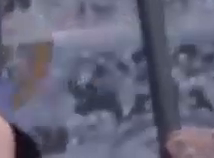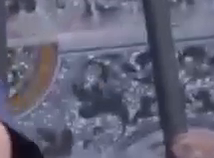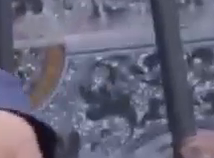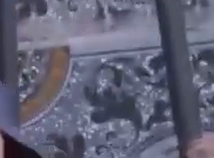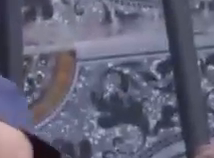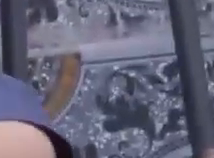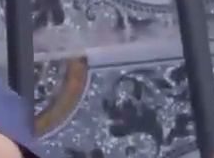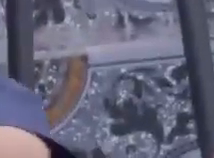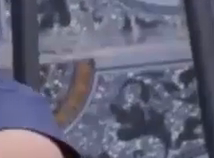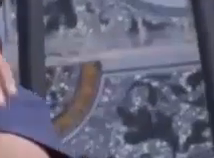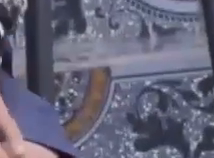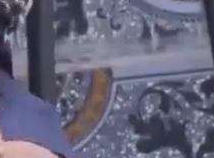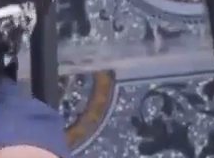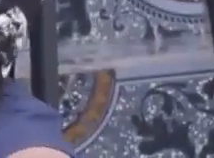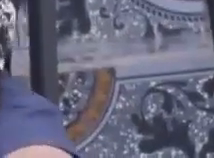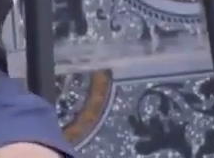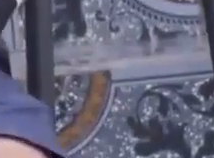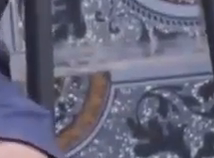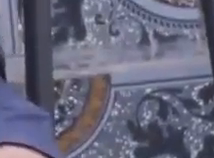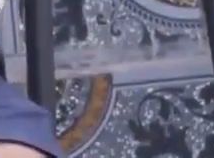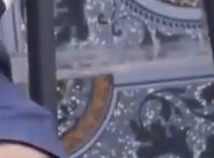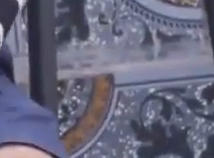habari za kisiasa,